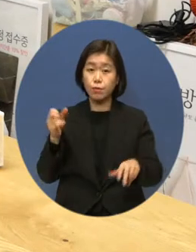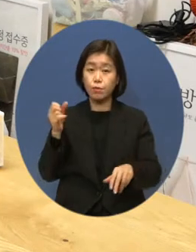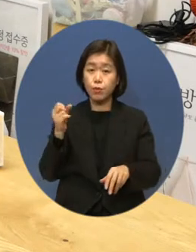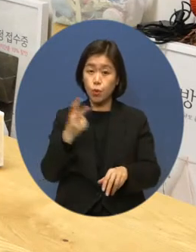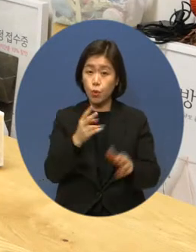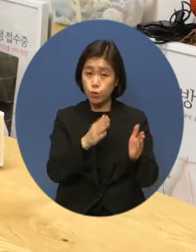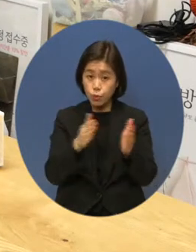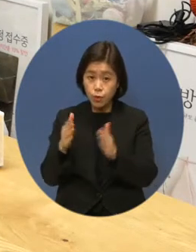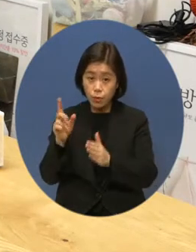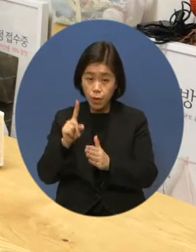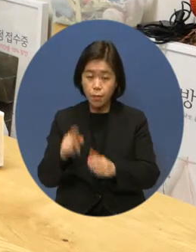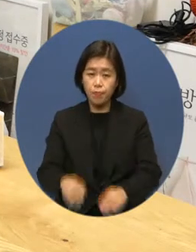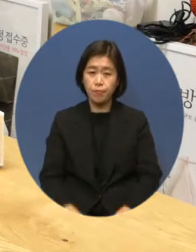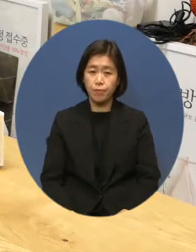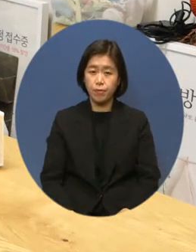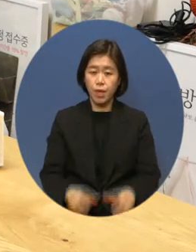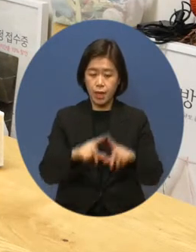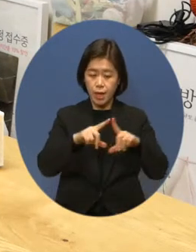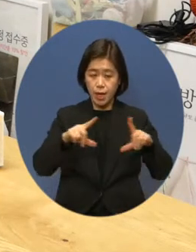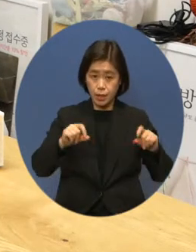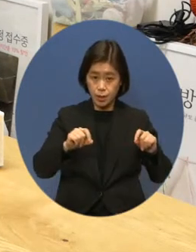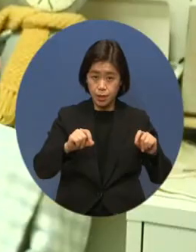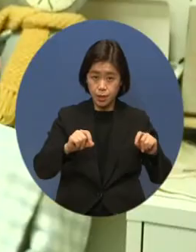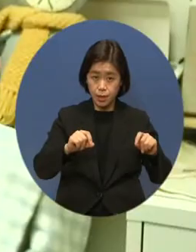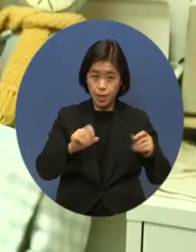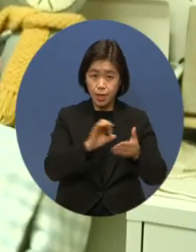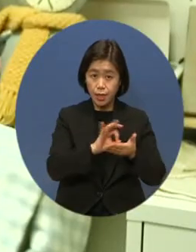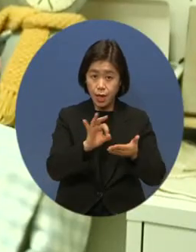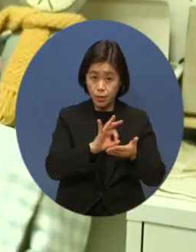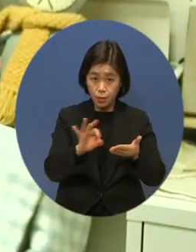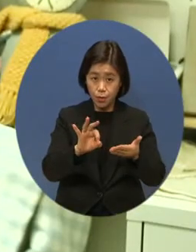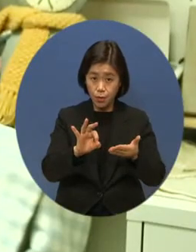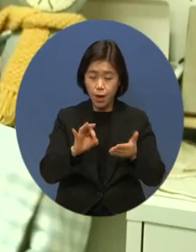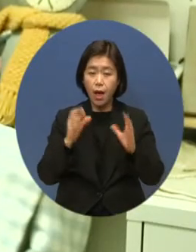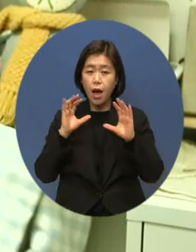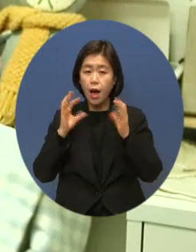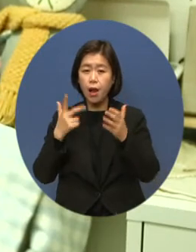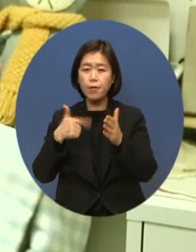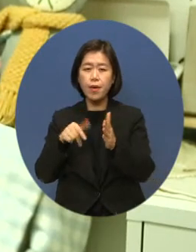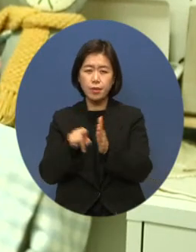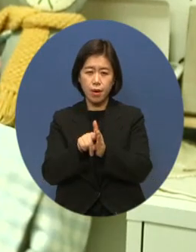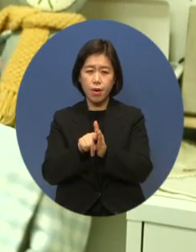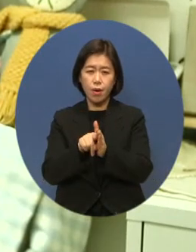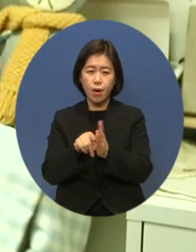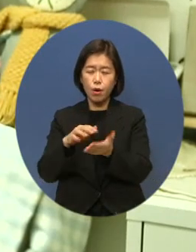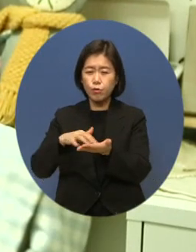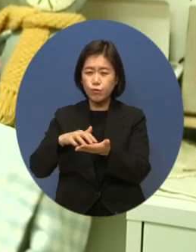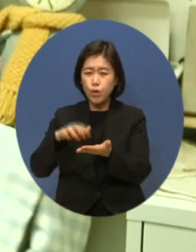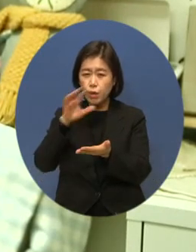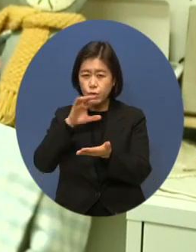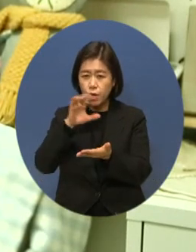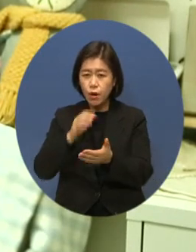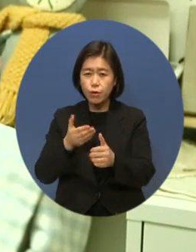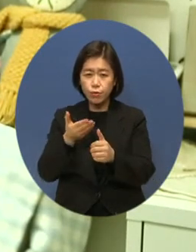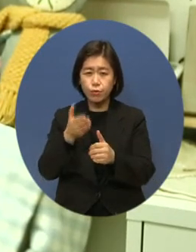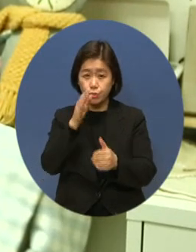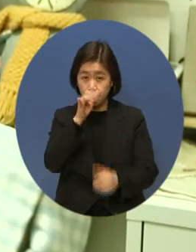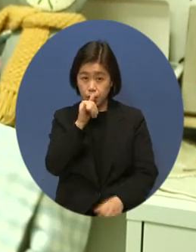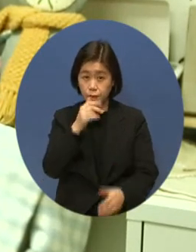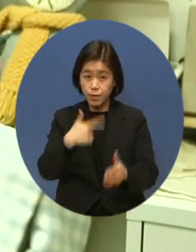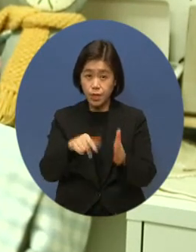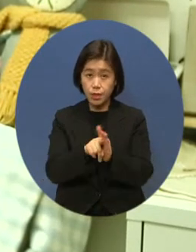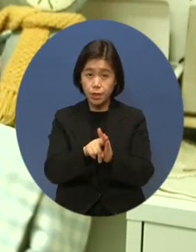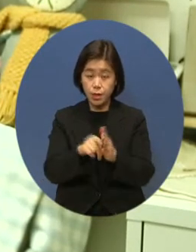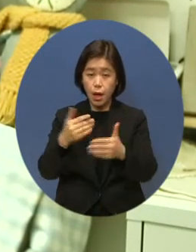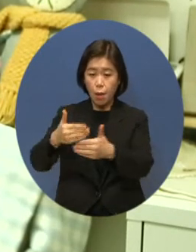것들은 단어 카드의 확장이라고 할 수 있는데요. 어린 영유아들이 촉지 훈련을 일상에서 할 수 있게끔